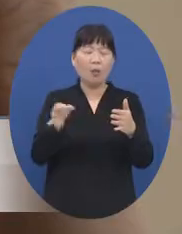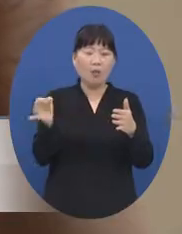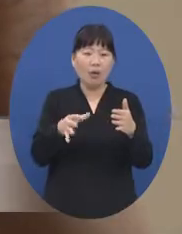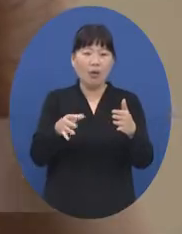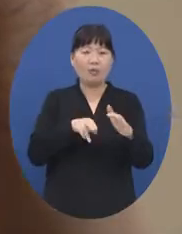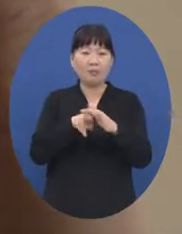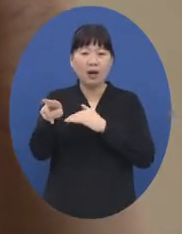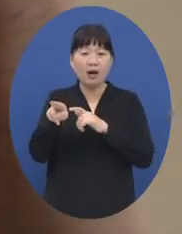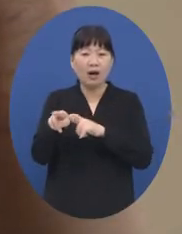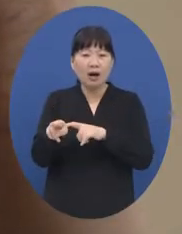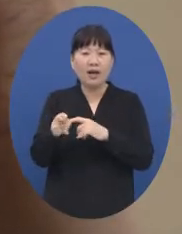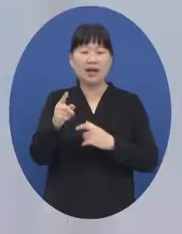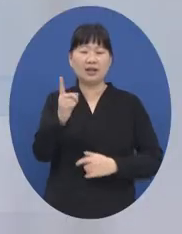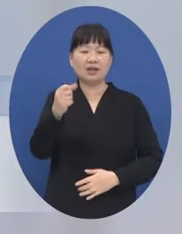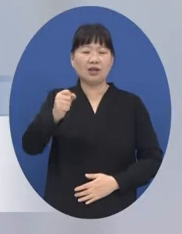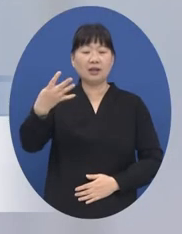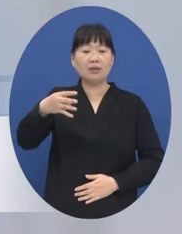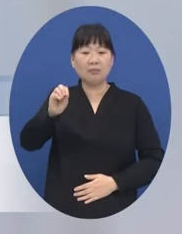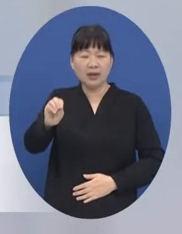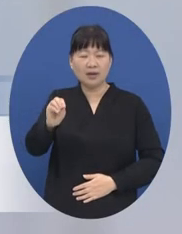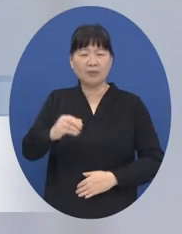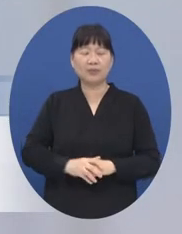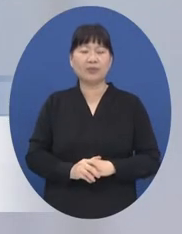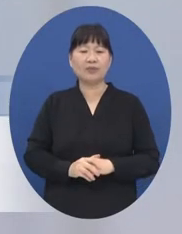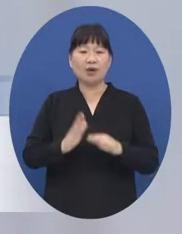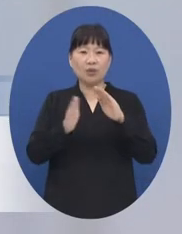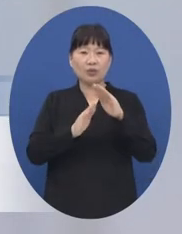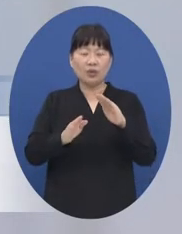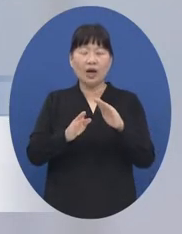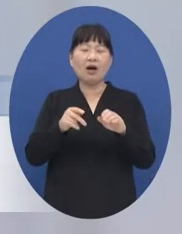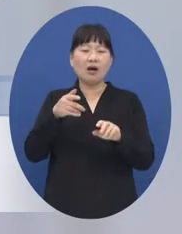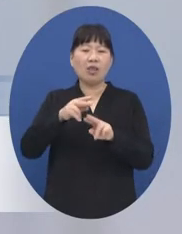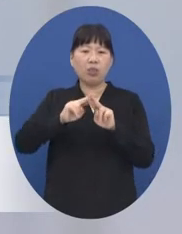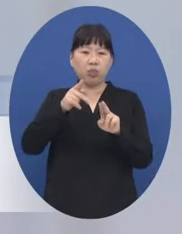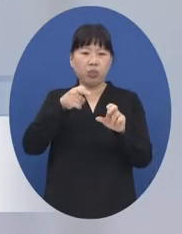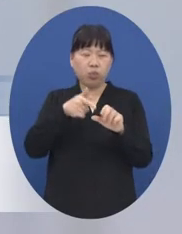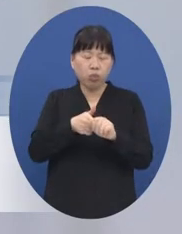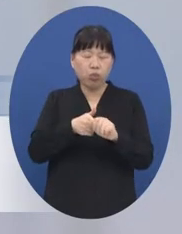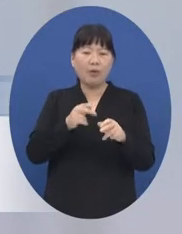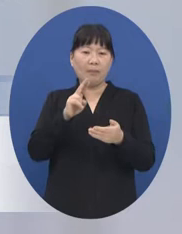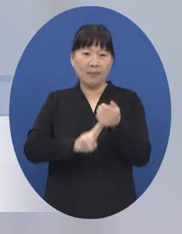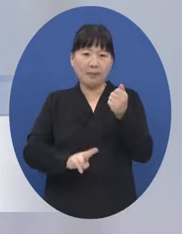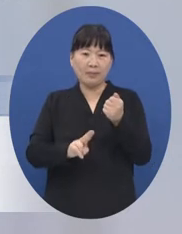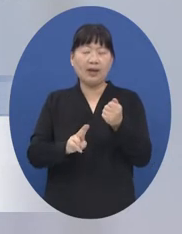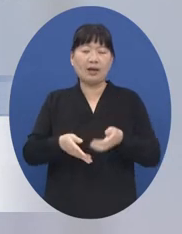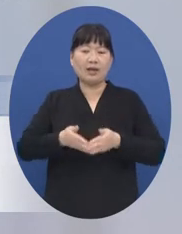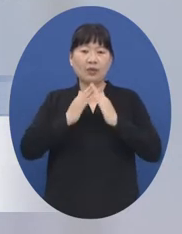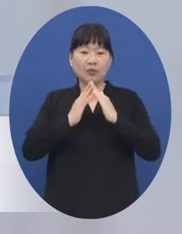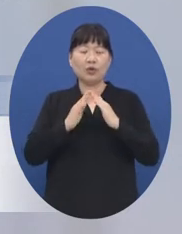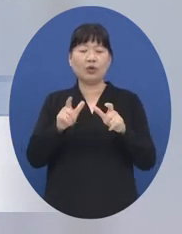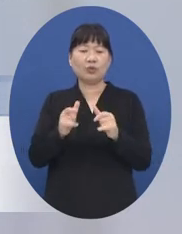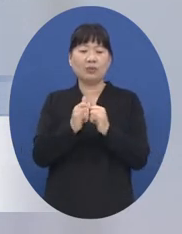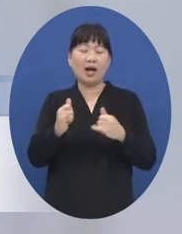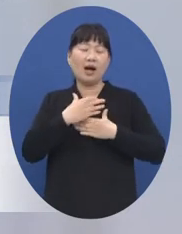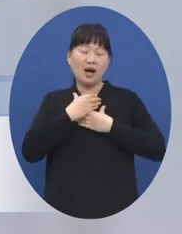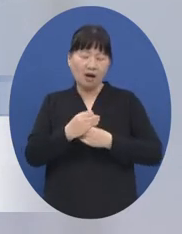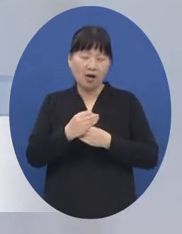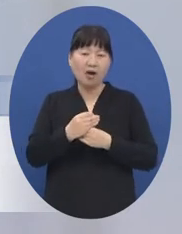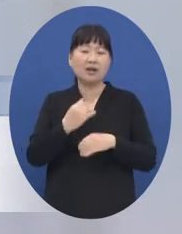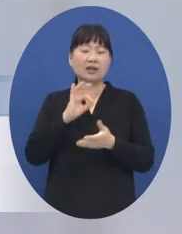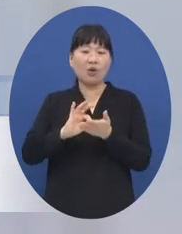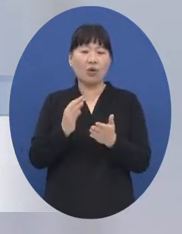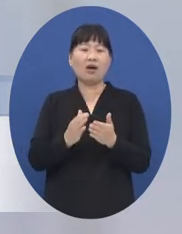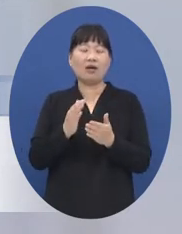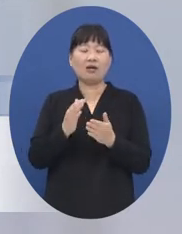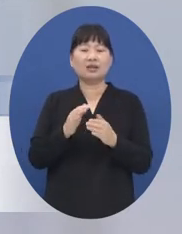1억 3천만 원에 달합니다. 공정한 석유 유통 질서를 확립하고 도민이 안심하고 주유할 수 있는 환경 조성을 위해